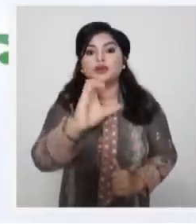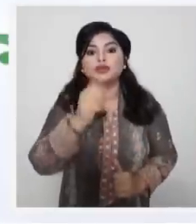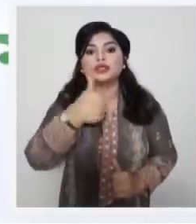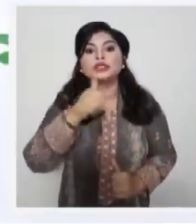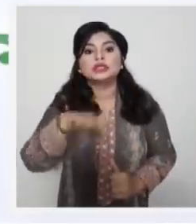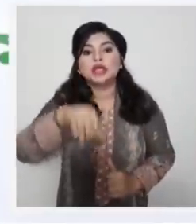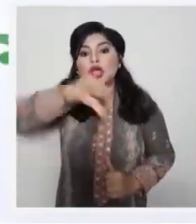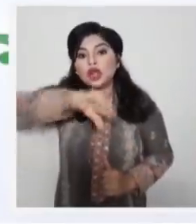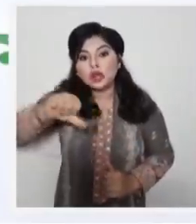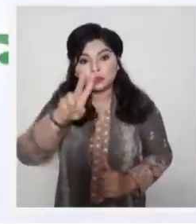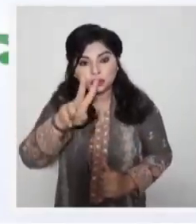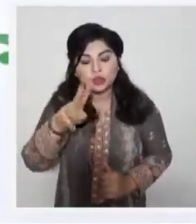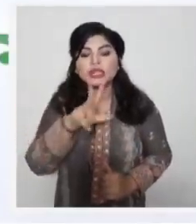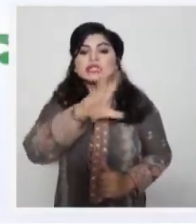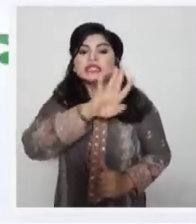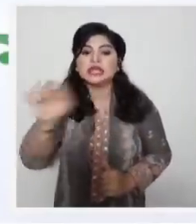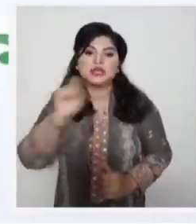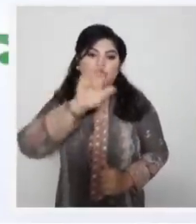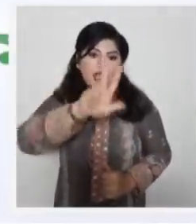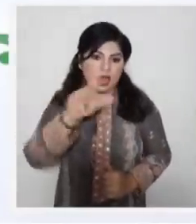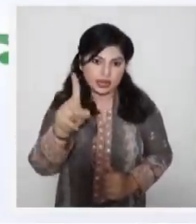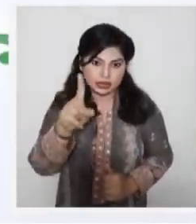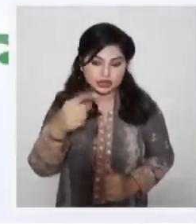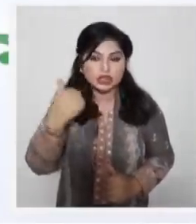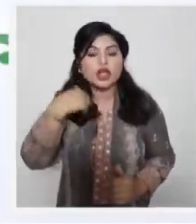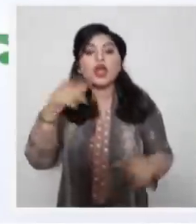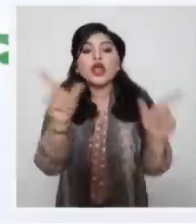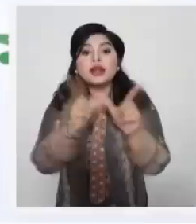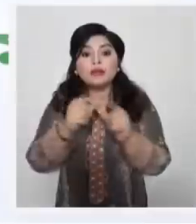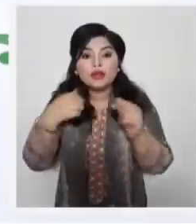1,64,651টি, এবং এ পর্যন্ত ফোন কল গ্রহণ করা হয়েছে